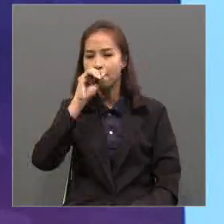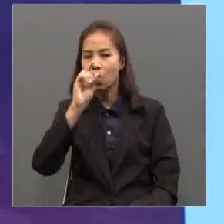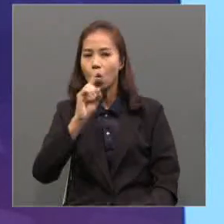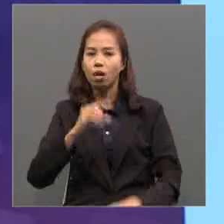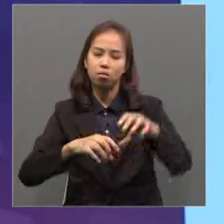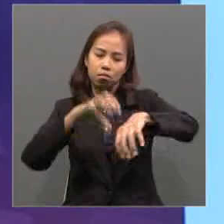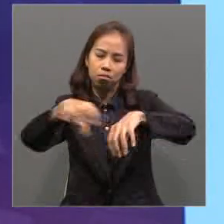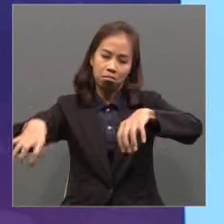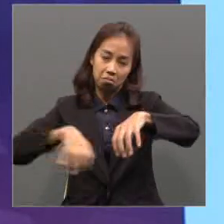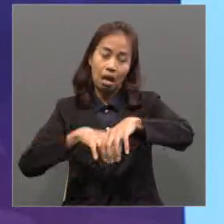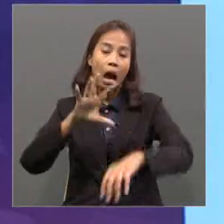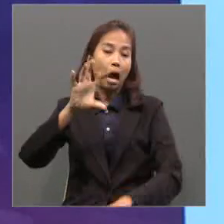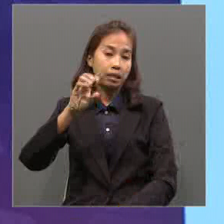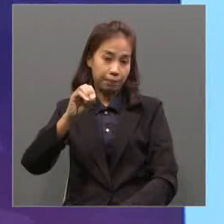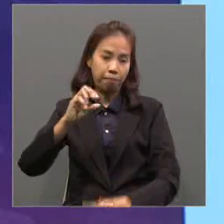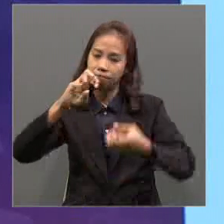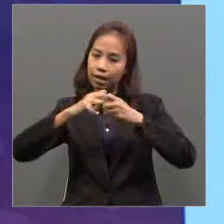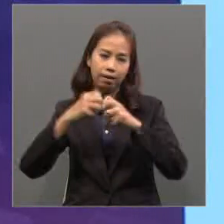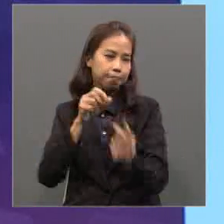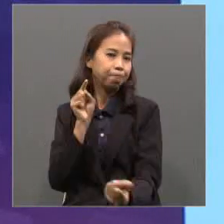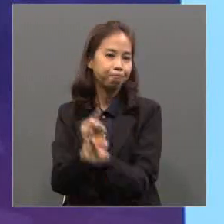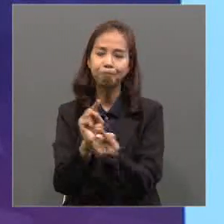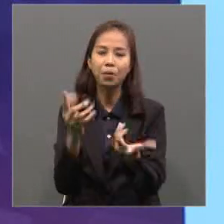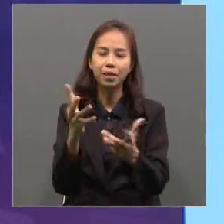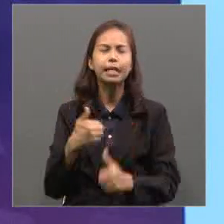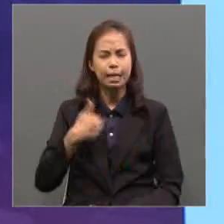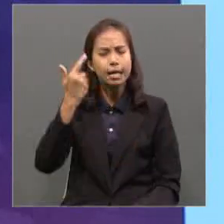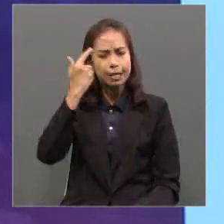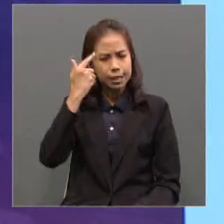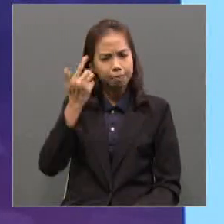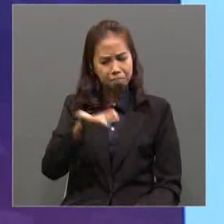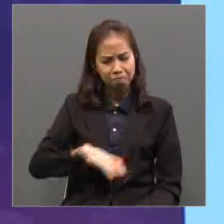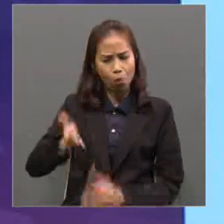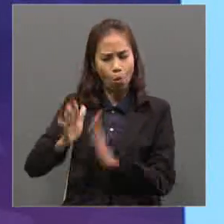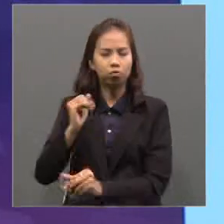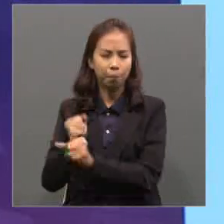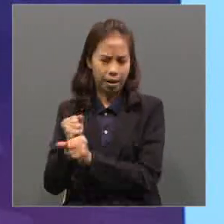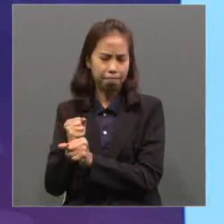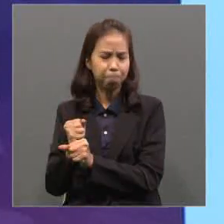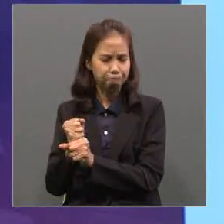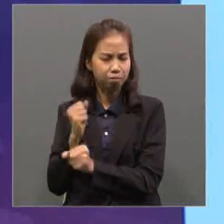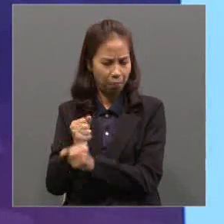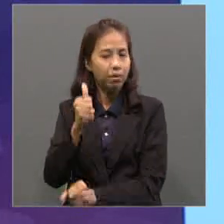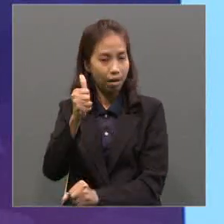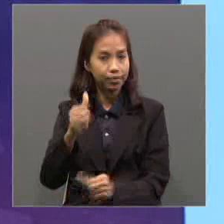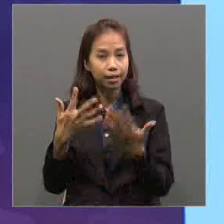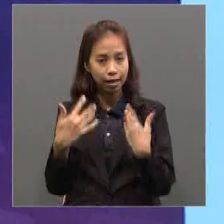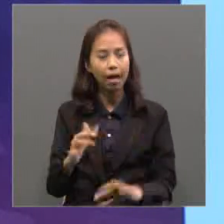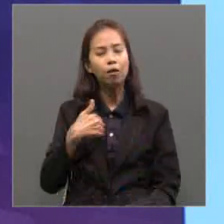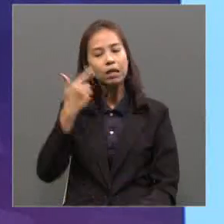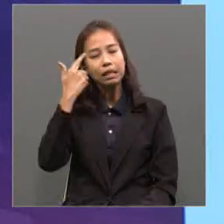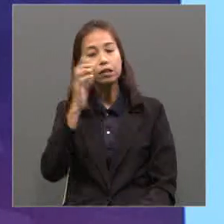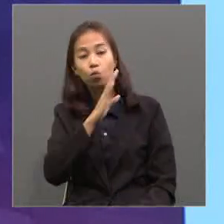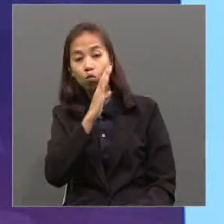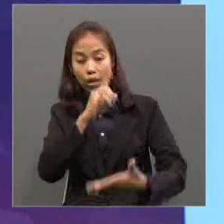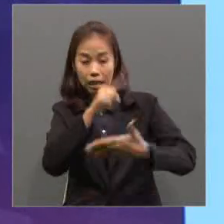ยังไม่พบปัญหาแล้วก็เชื่อมั่นค่ะในการทำงานของเจ้าหน้าที่ประจำหน่วยพร้อมกับคาดว่าผลการนับคะแนนหลังปิด